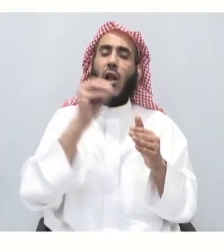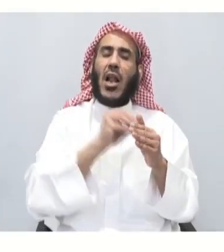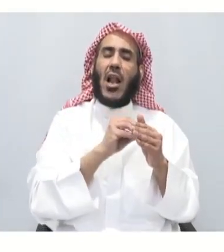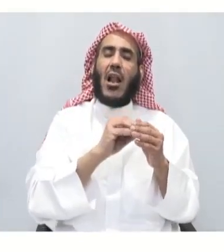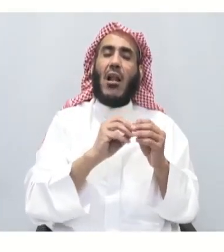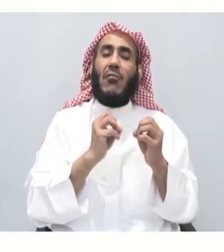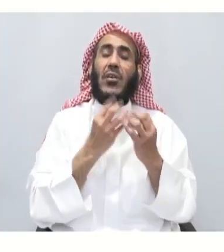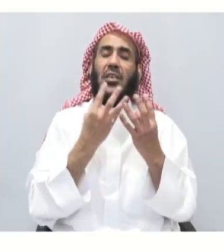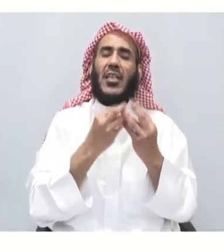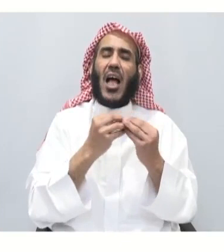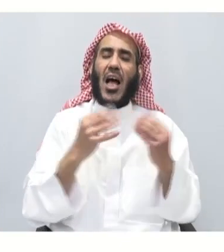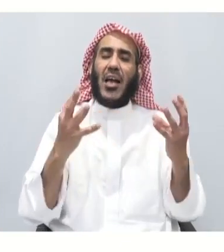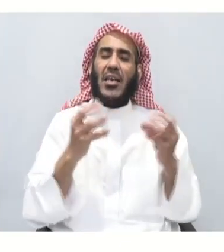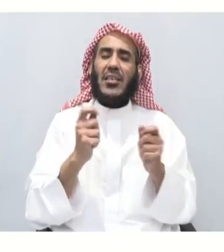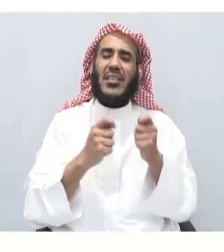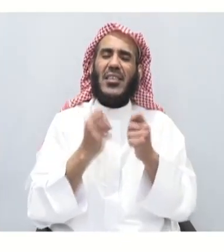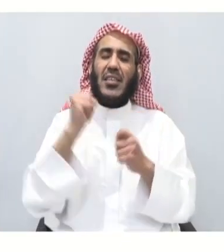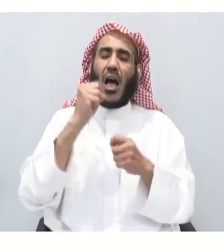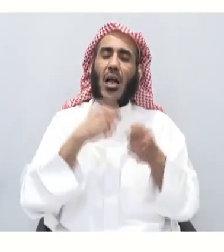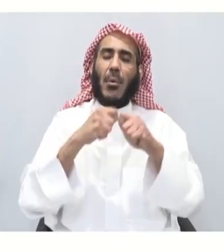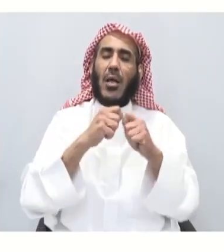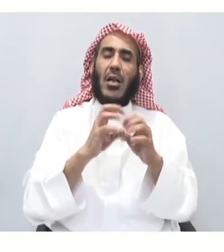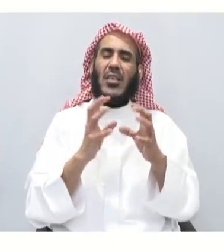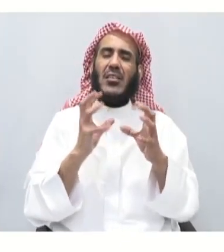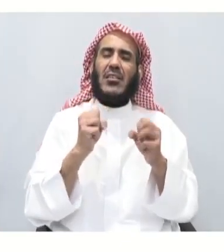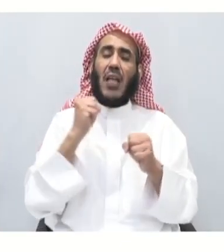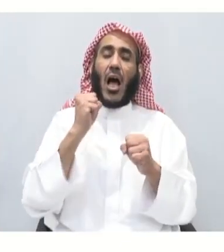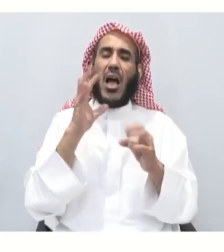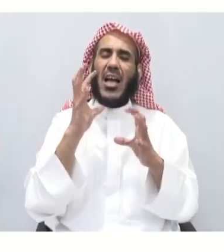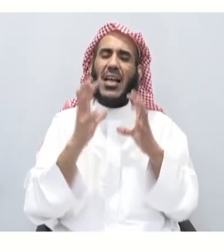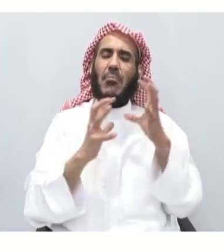فتتحرك يائي المخزنه الى طاقه ميكانيكيه